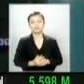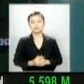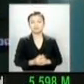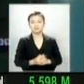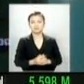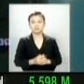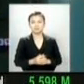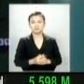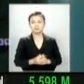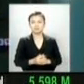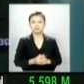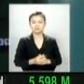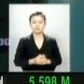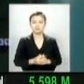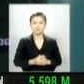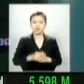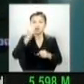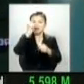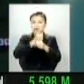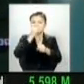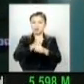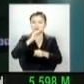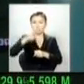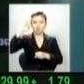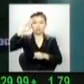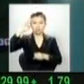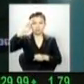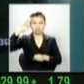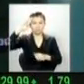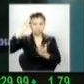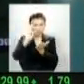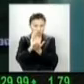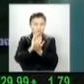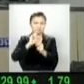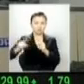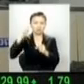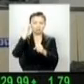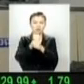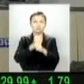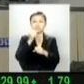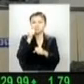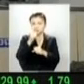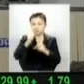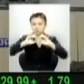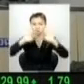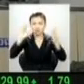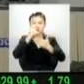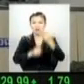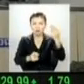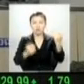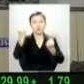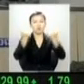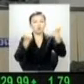ในโอกาสต่อไปเพื่อให้การปฏิบัติงานของเจ้าหน้าที่ทหารตำรวจนั้นเป็นไปอย่างมีประสิทธิภาพถ้าหากท่านใช้รถใช้ถนนอ